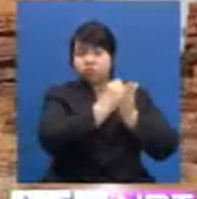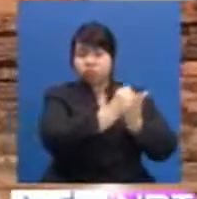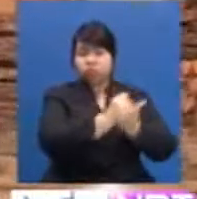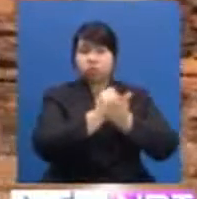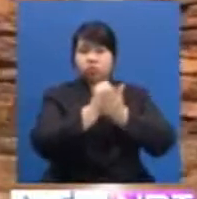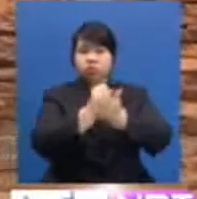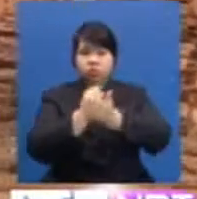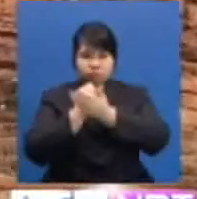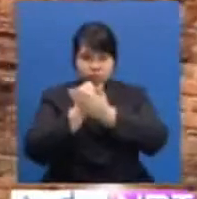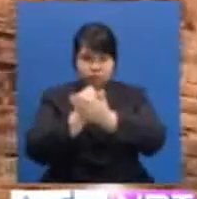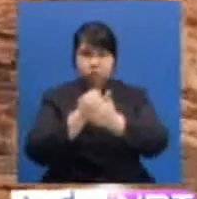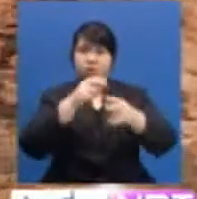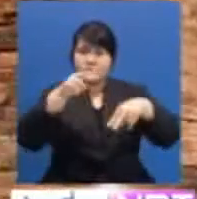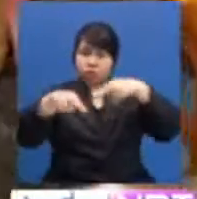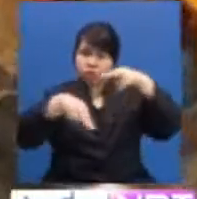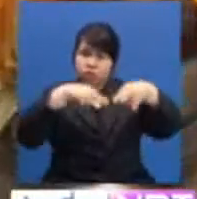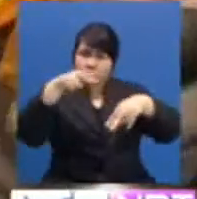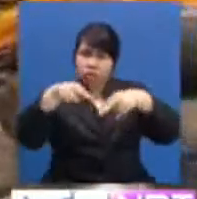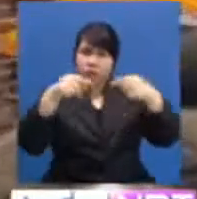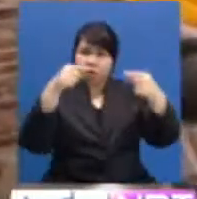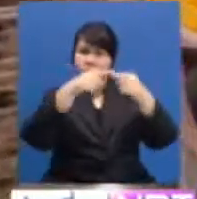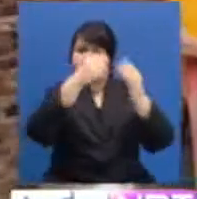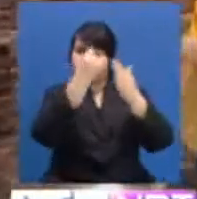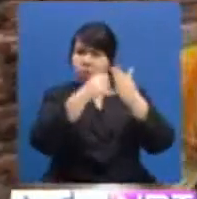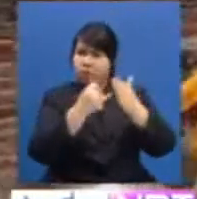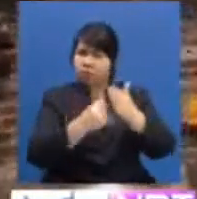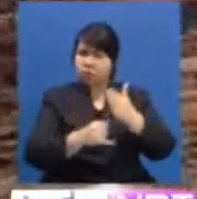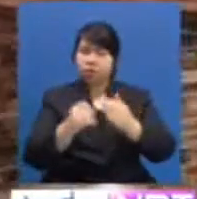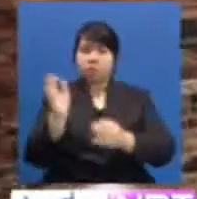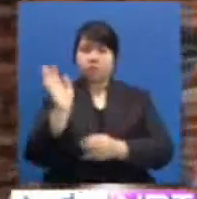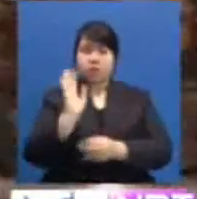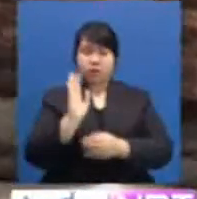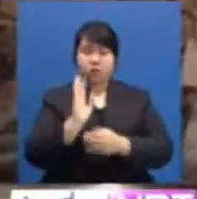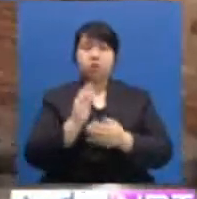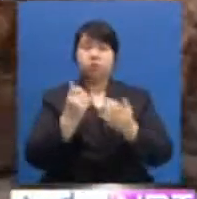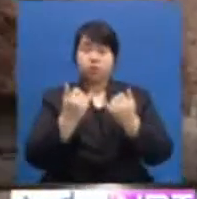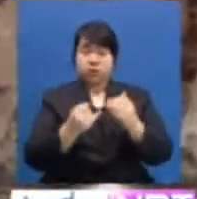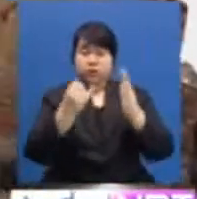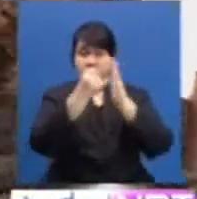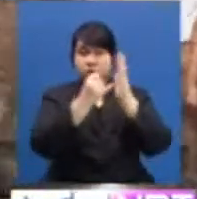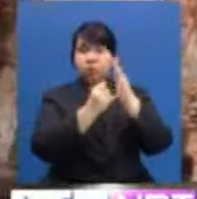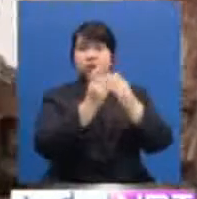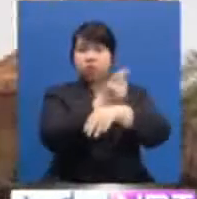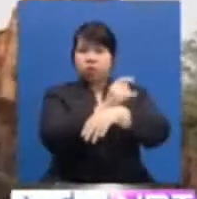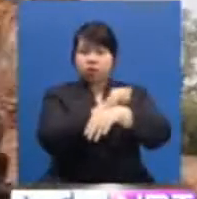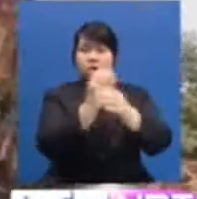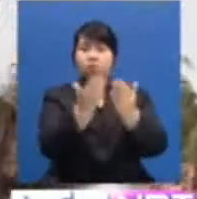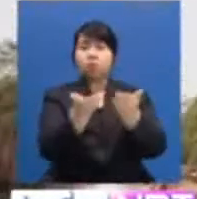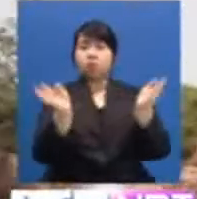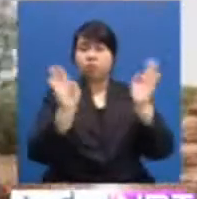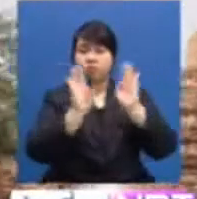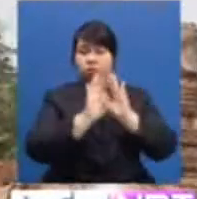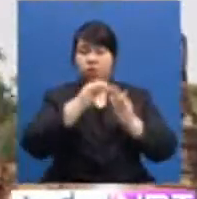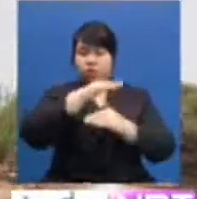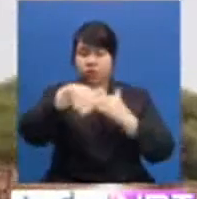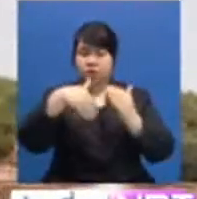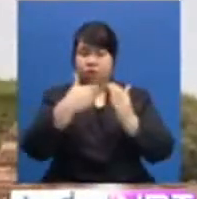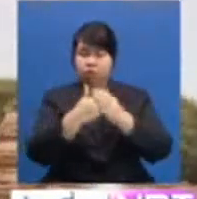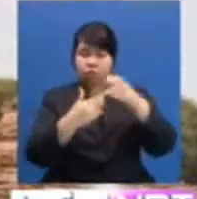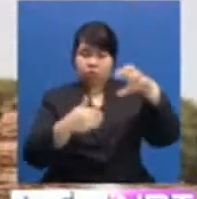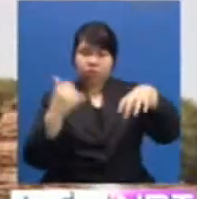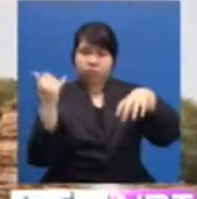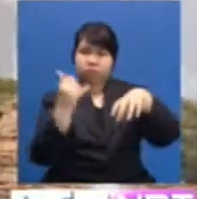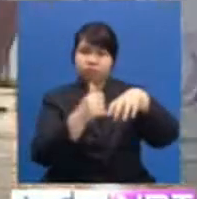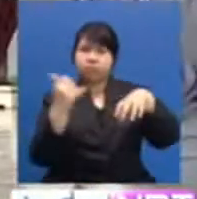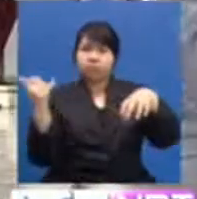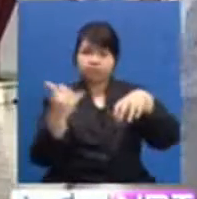กันเฝ้าระวังการทำผิดศีลในการอยู่ร่วมกันซึ่งทางจังหวัดรณรงค์ให้ทุกครอบครัวร่วมกันเข้าวัดสมาท